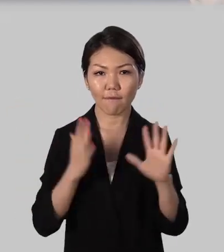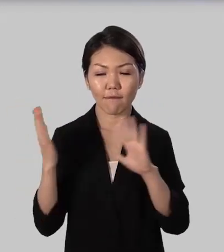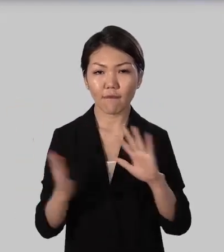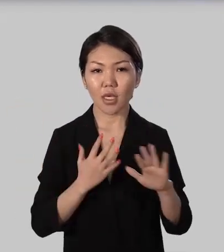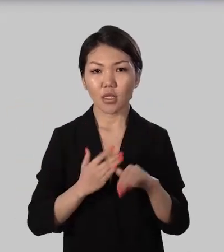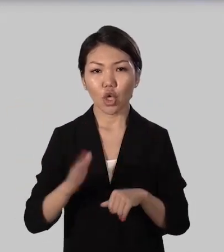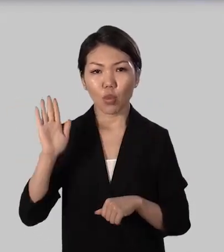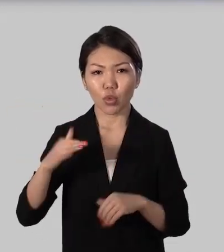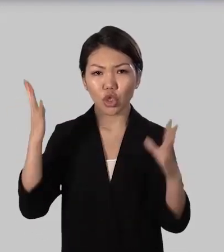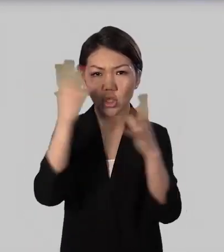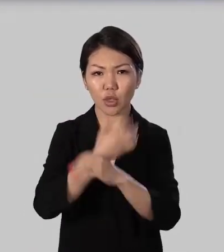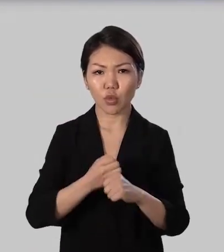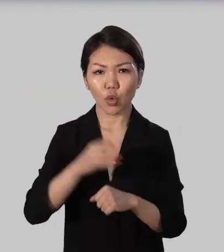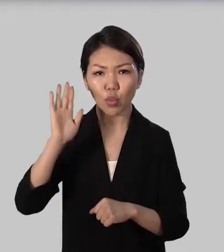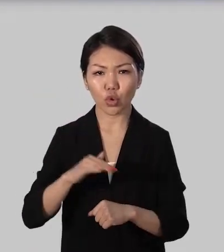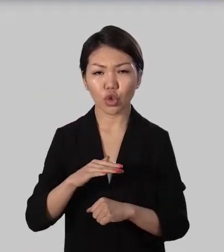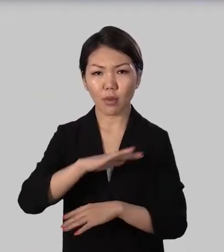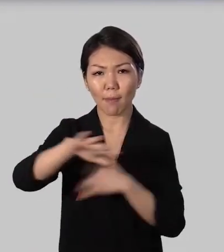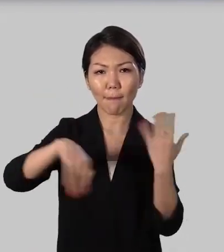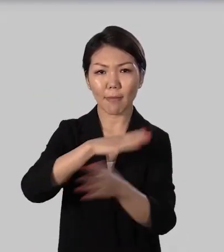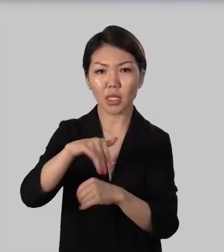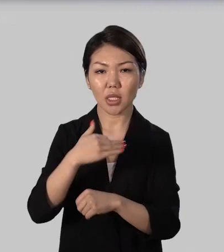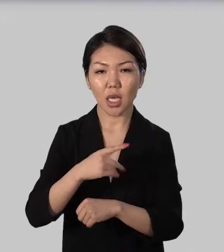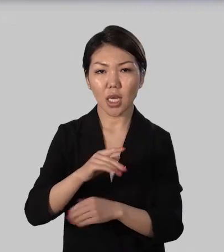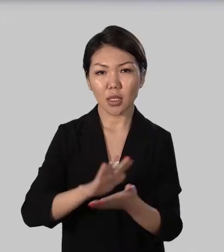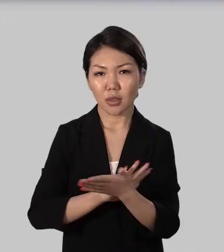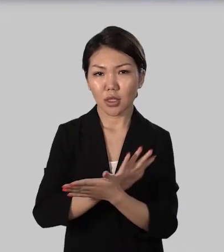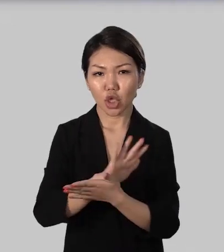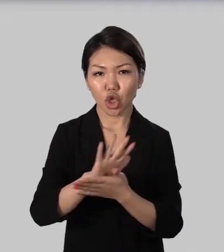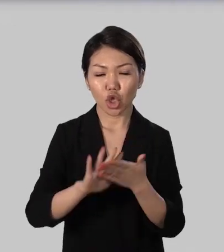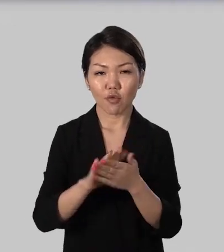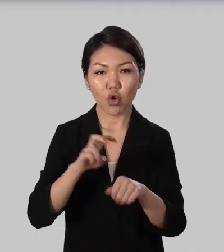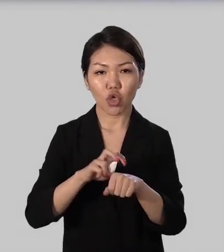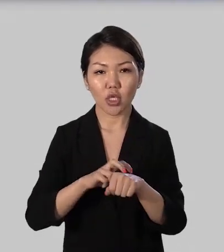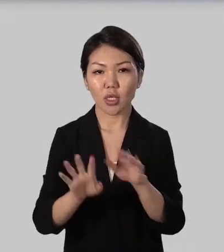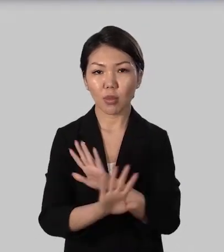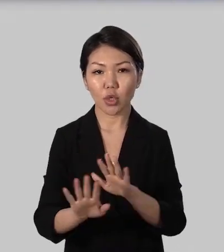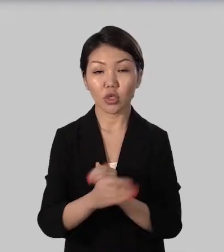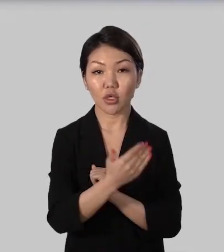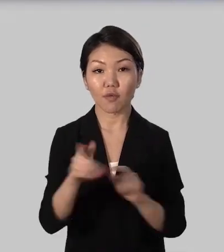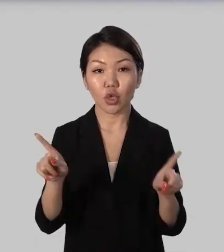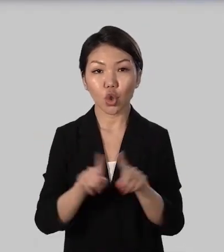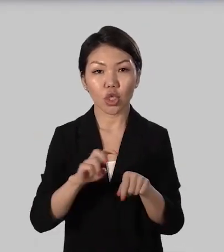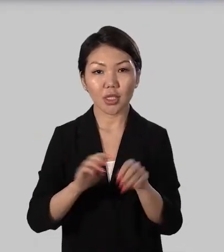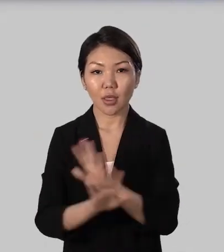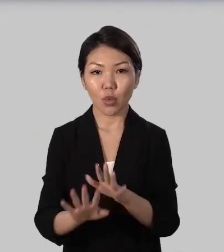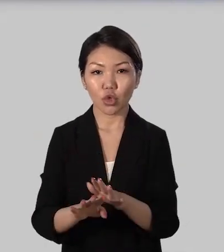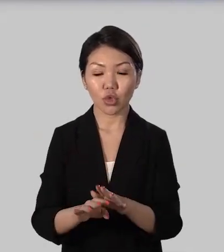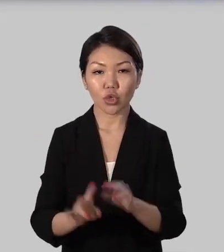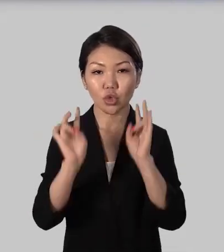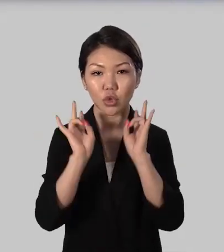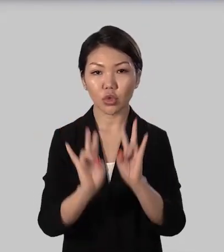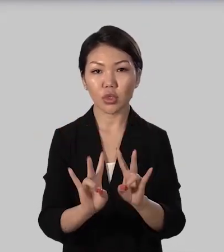пусть им но пусть и деле я ничего не боюсь и вы не бойтесь стойте на